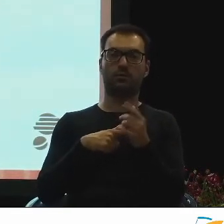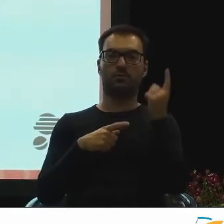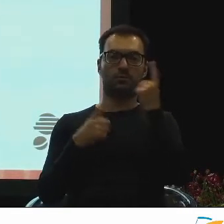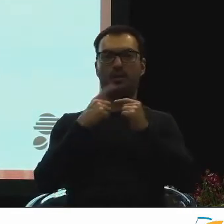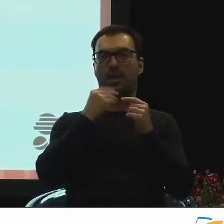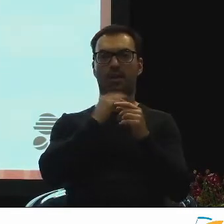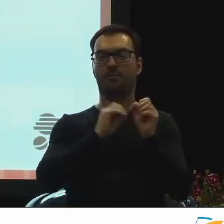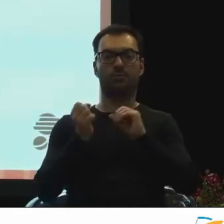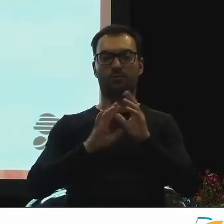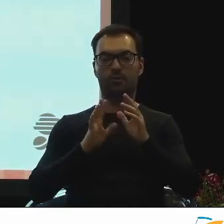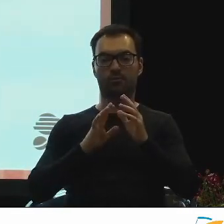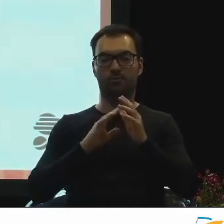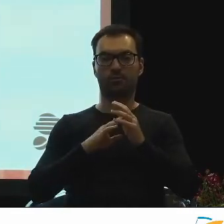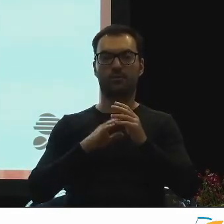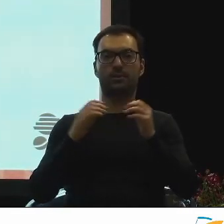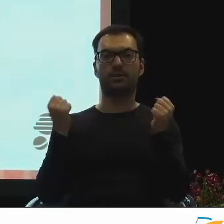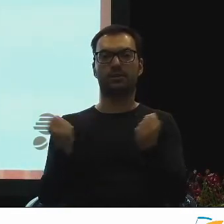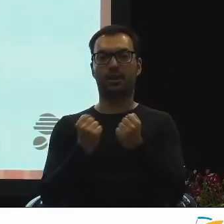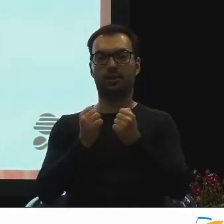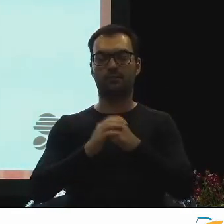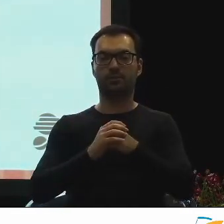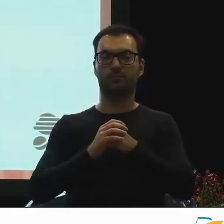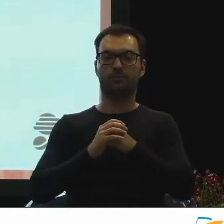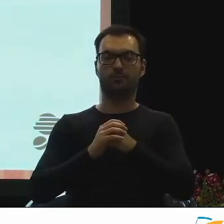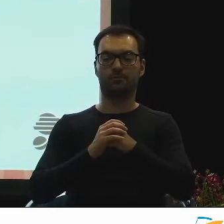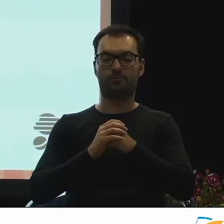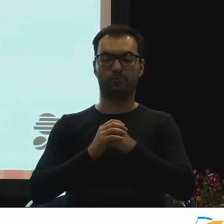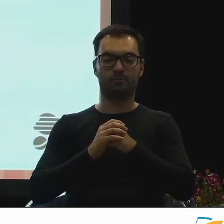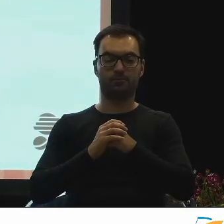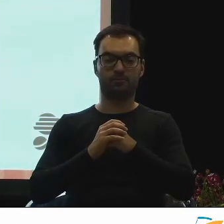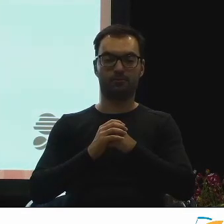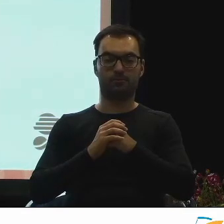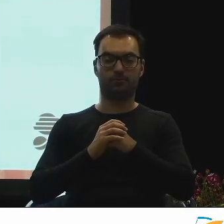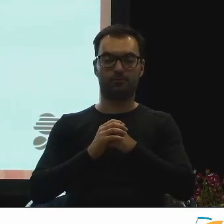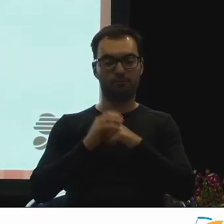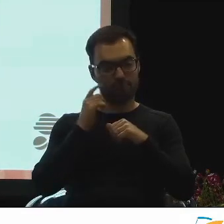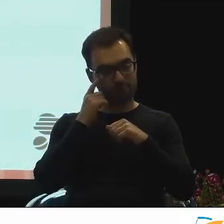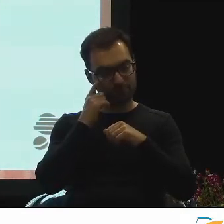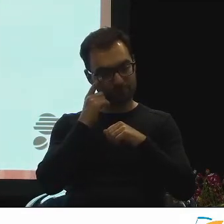to jest myślę, że najlepsza forma zaangażowania. Natomiast